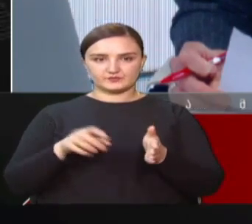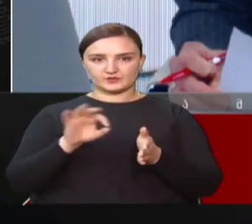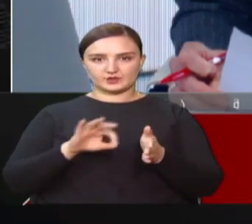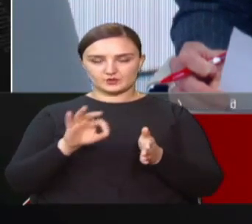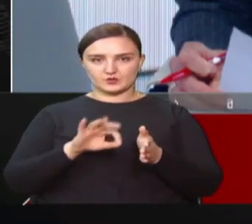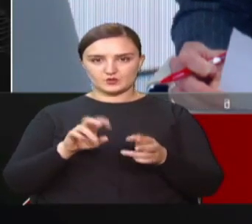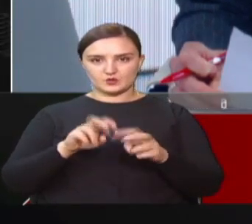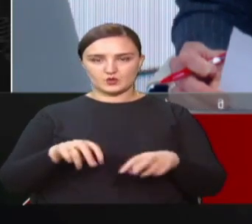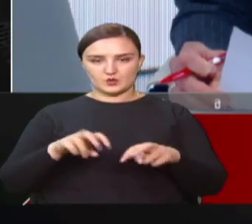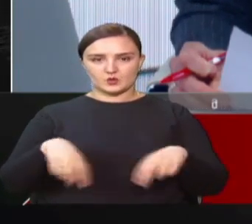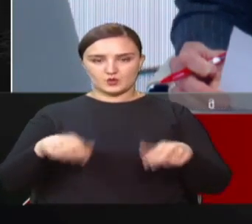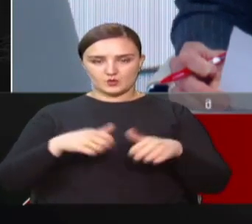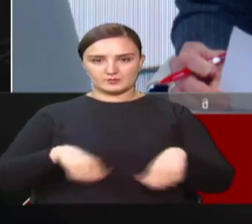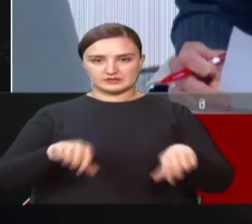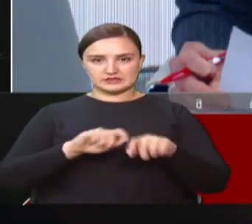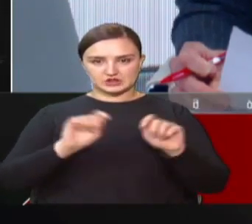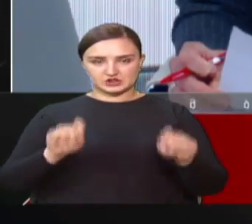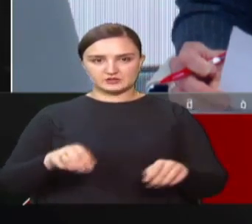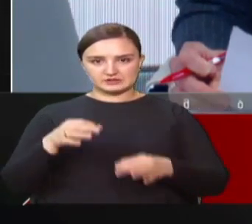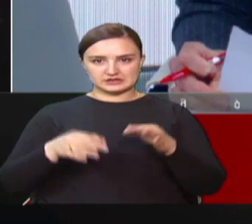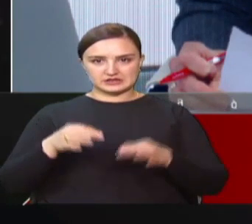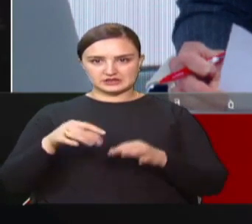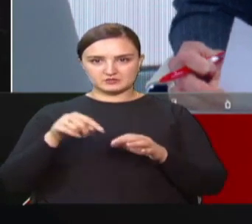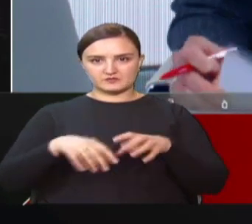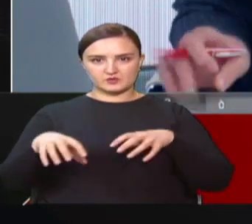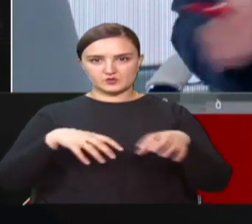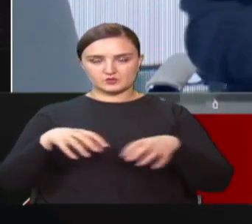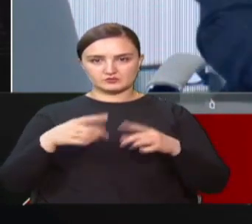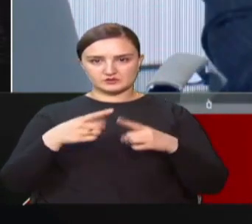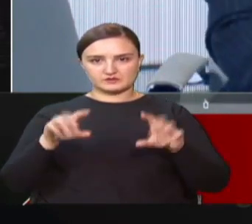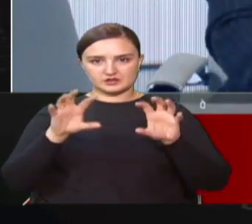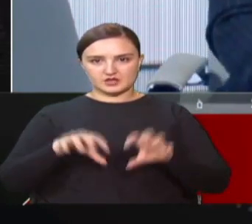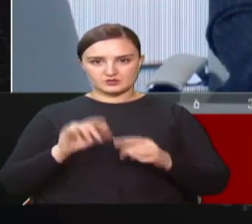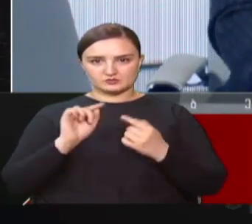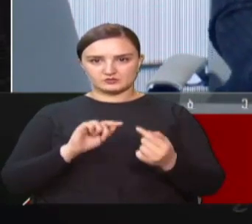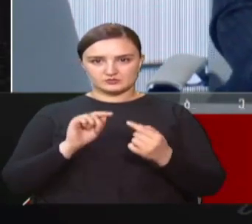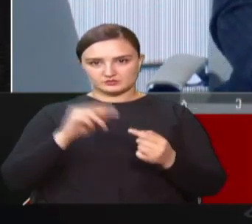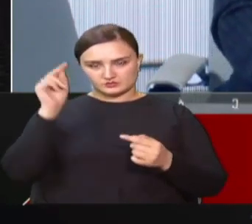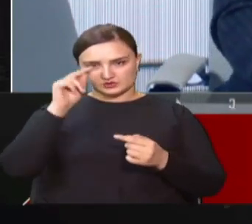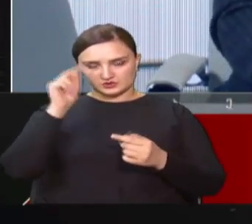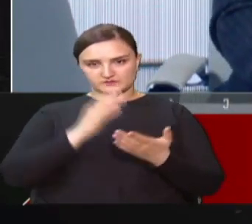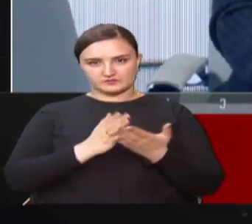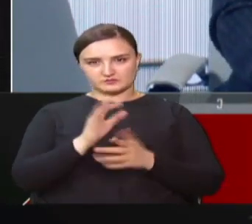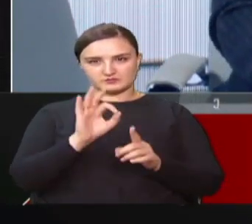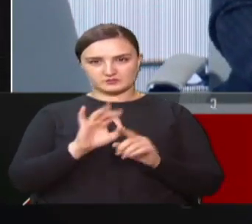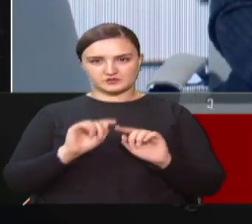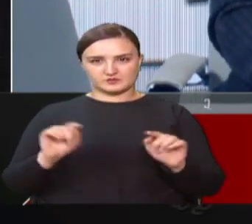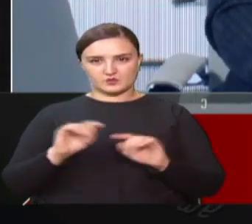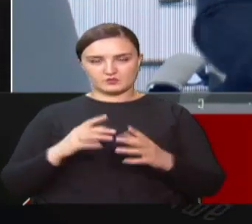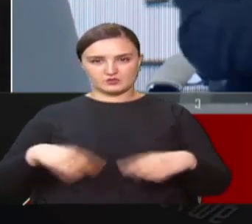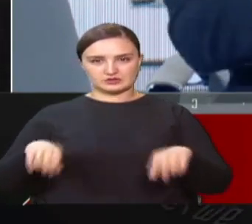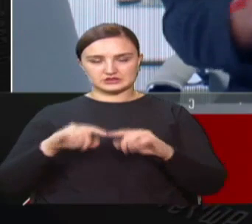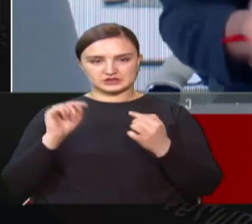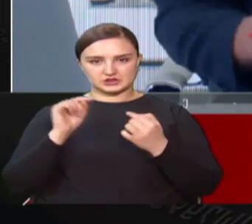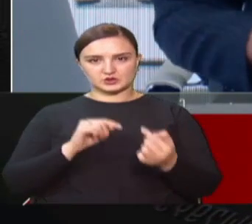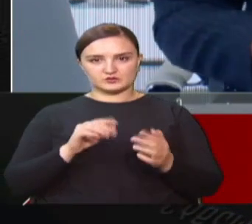შესახებ საუბრით, რომლის შექმნასაც სასამართლო სისტემაში კორუფციული და სხვა კანონსაწინააღმდეგო მოქმედებების შესწავლის მიზნით ოპოზიცია ითხოვს. ამისთვის